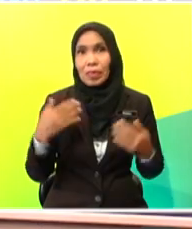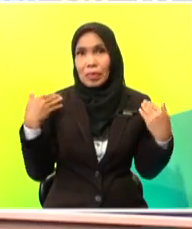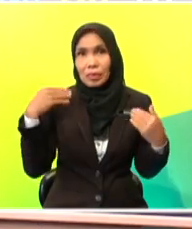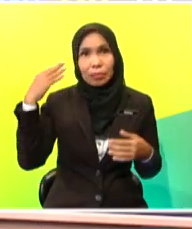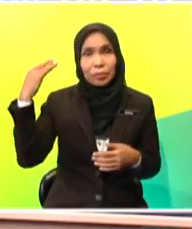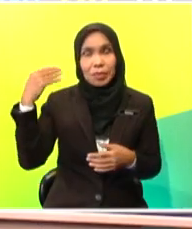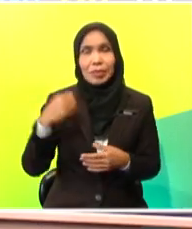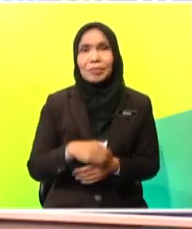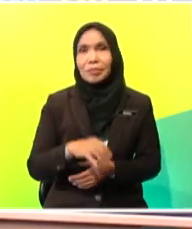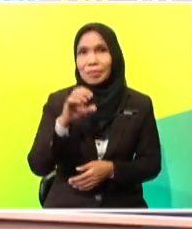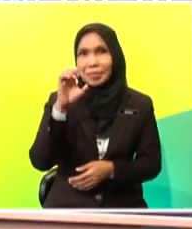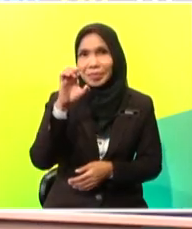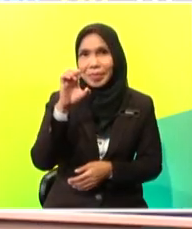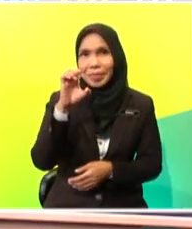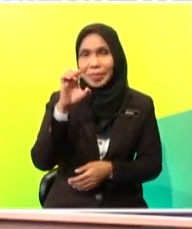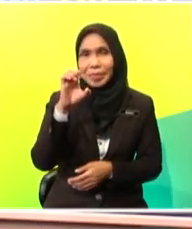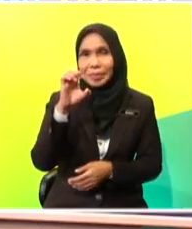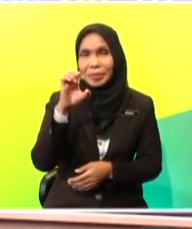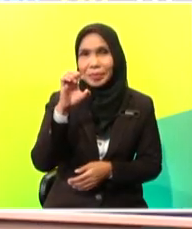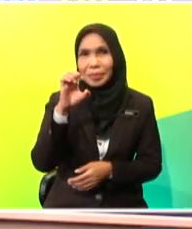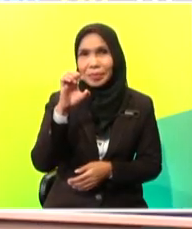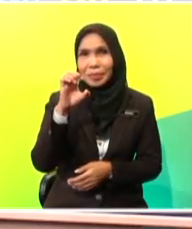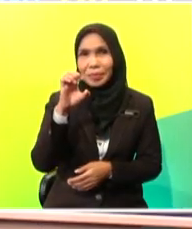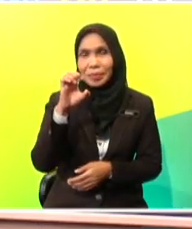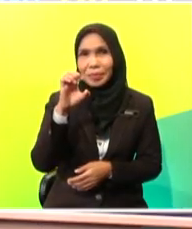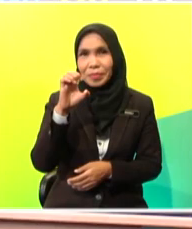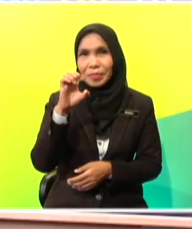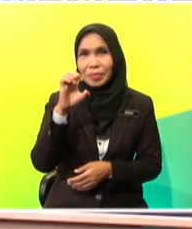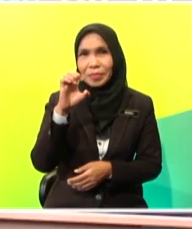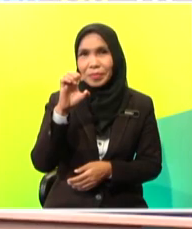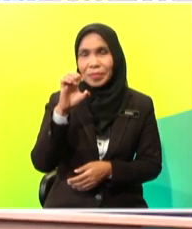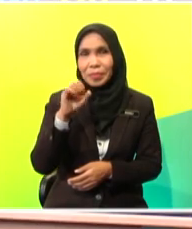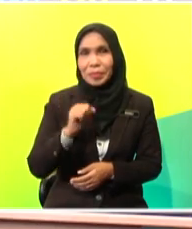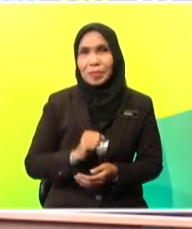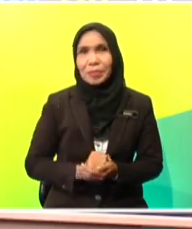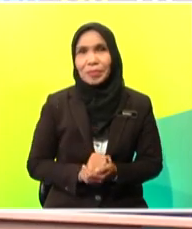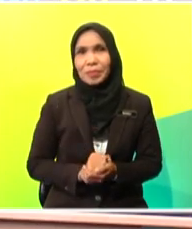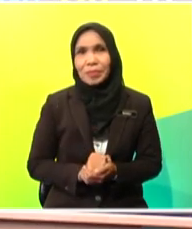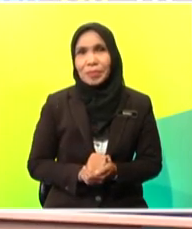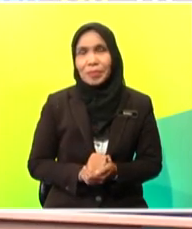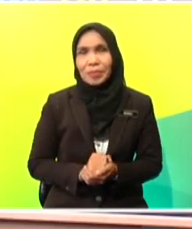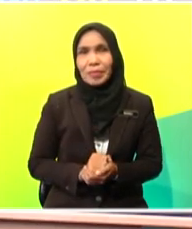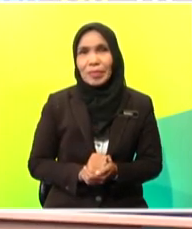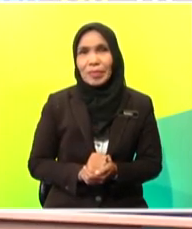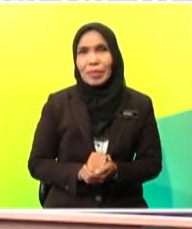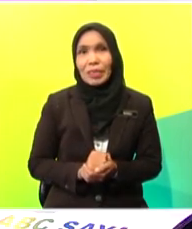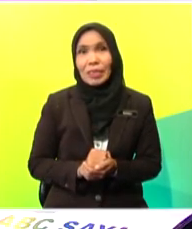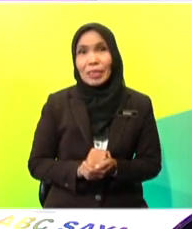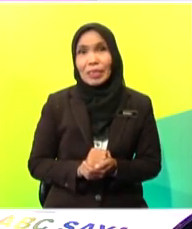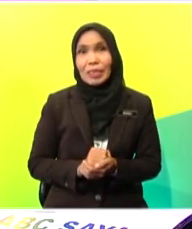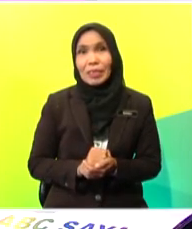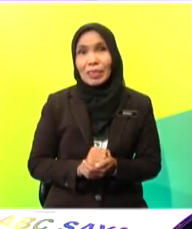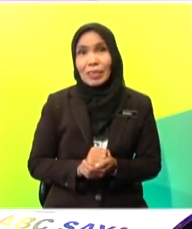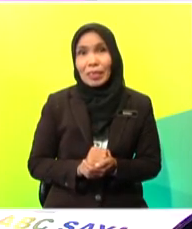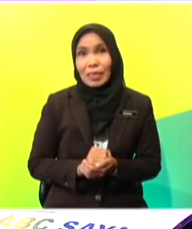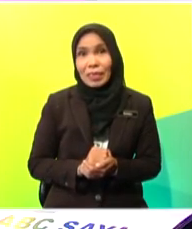I di ada dua eh eh atau eh eh eh eh